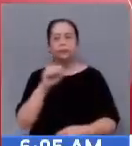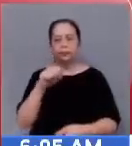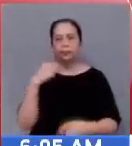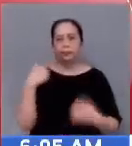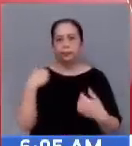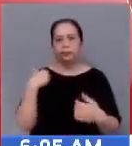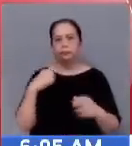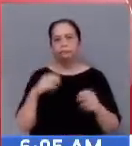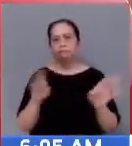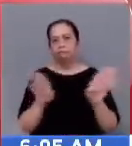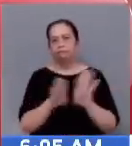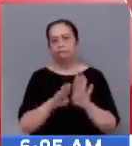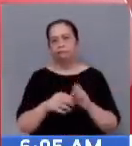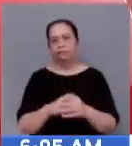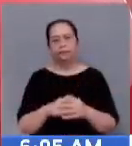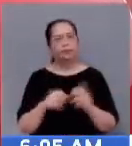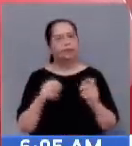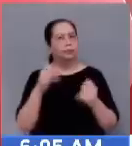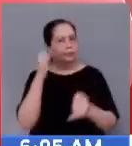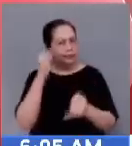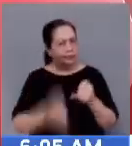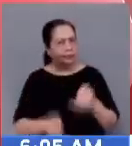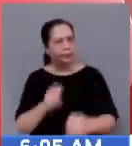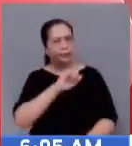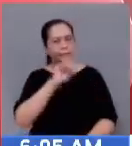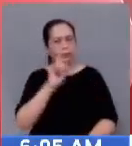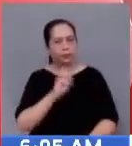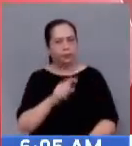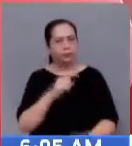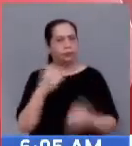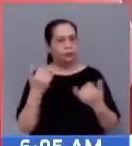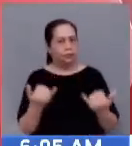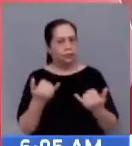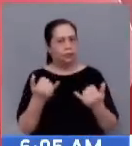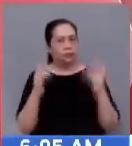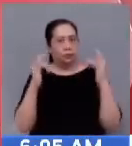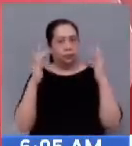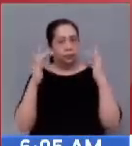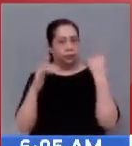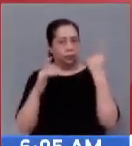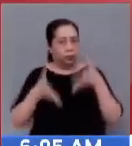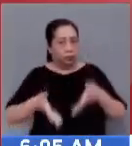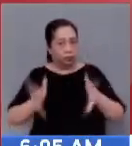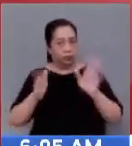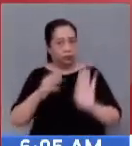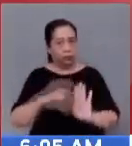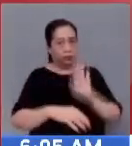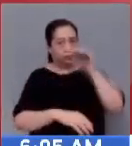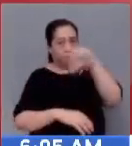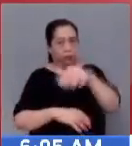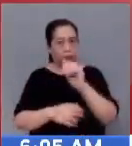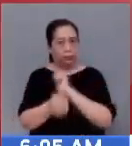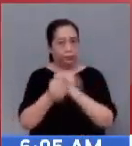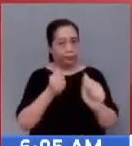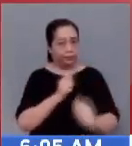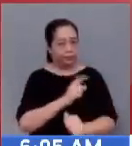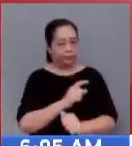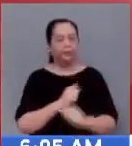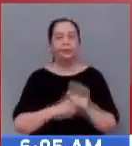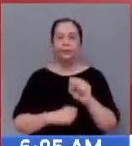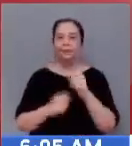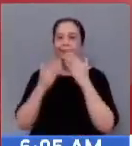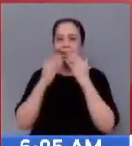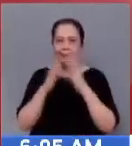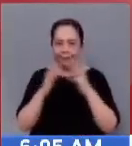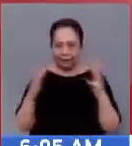Apo. Engineer, ano, panghuli na lamang ano, ang ngayon, light vehicles lang po yung pinapayagan dito na makadaan. Sige po, maraming salamat po.